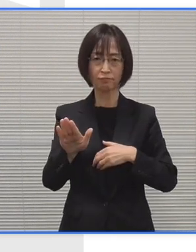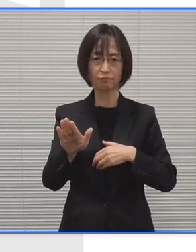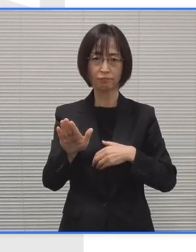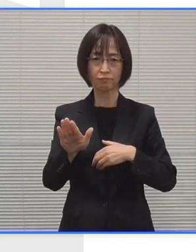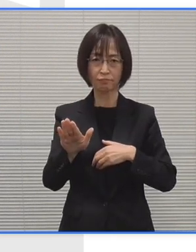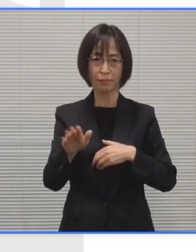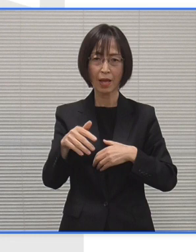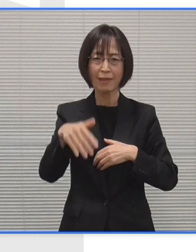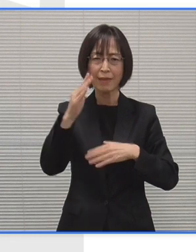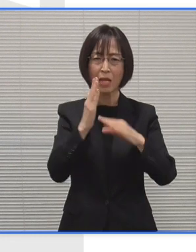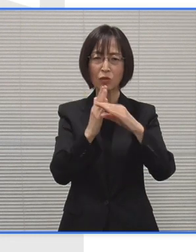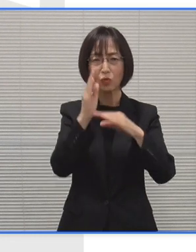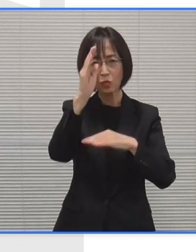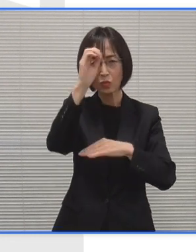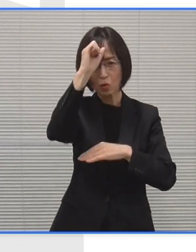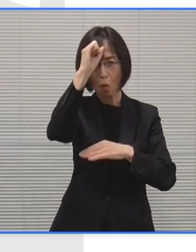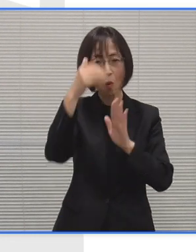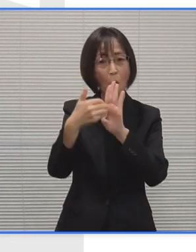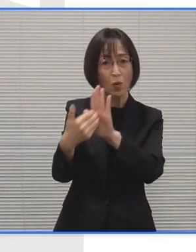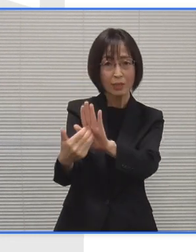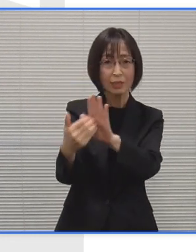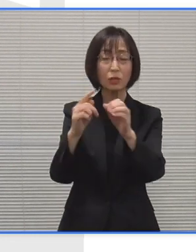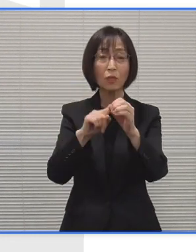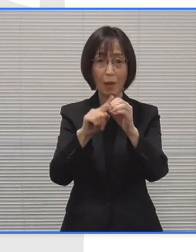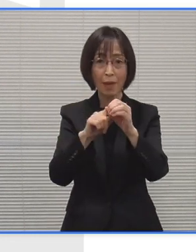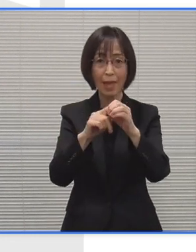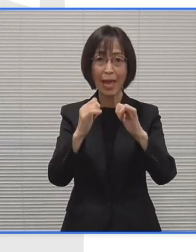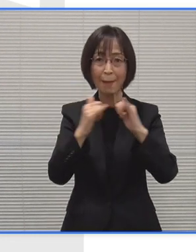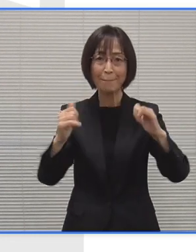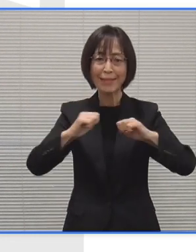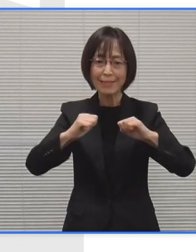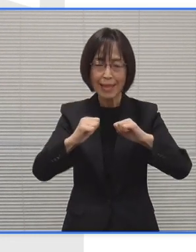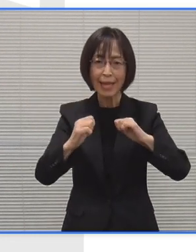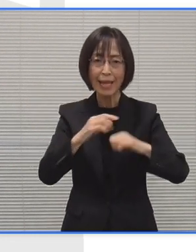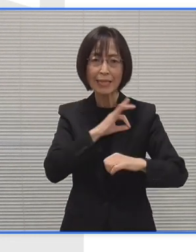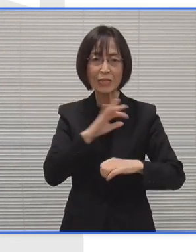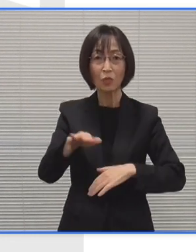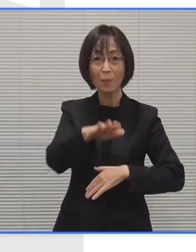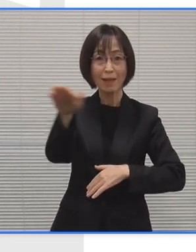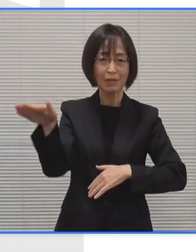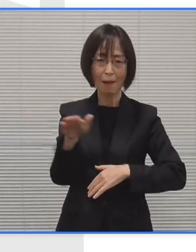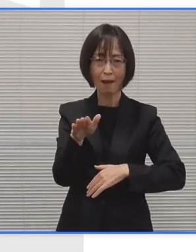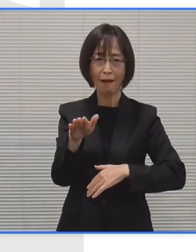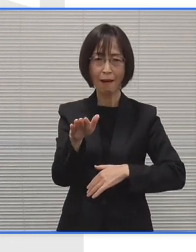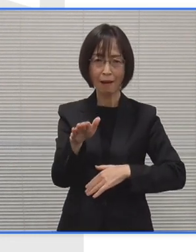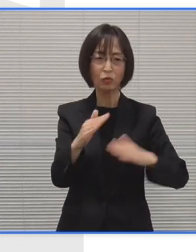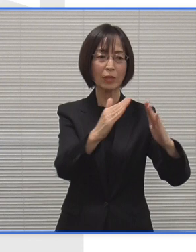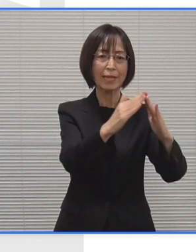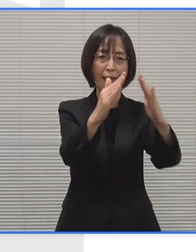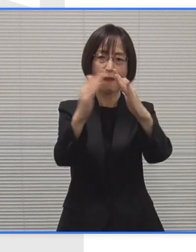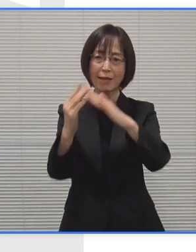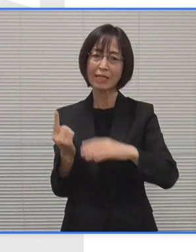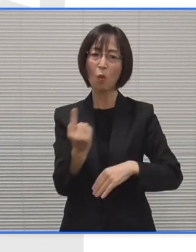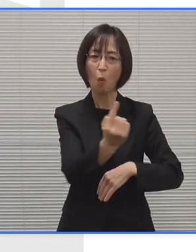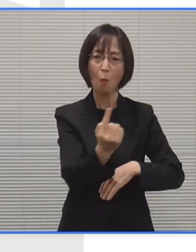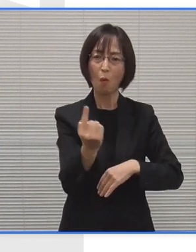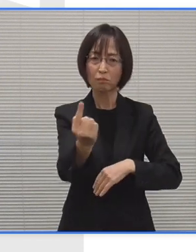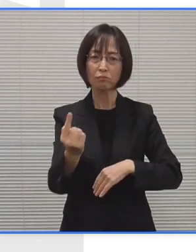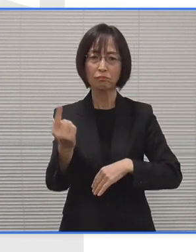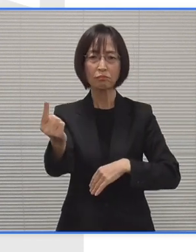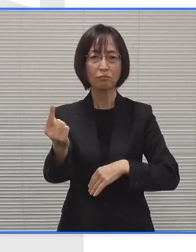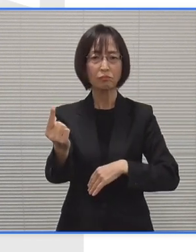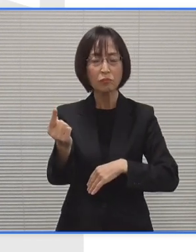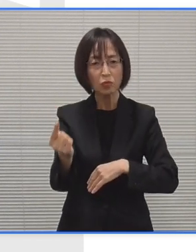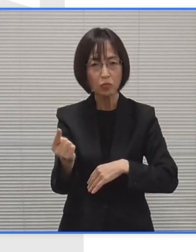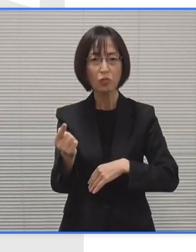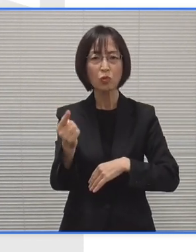熱中症防止ということで民生委員の皆様に各お宅を訪問していただくような地